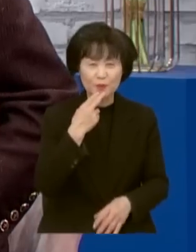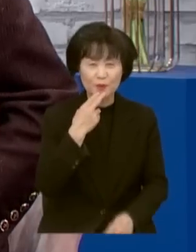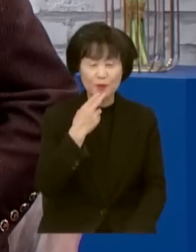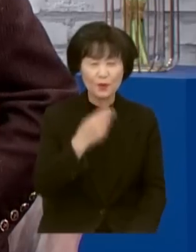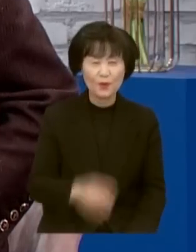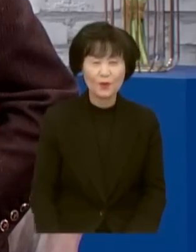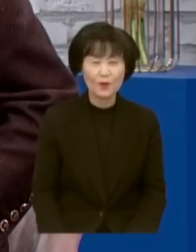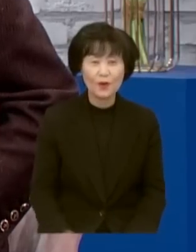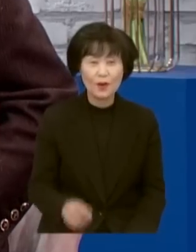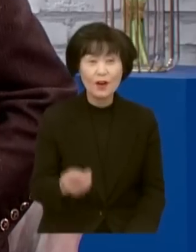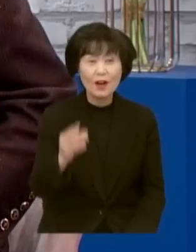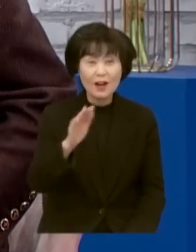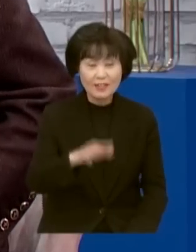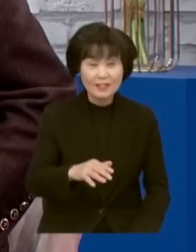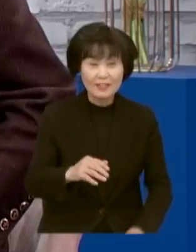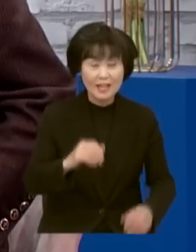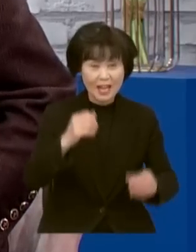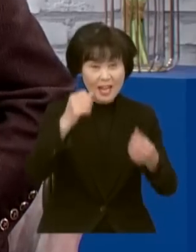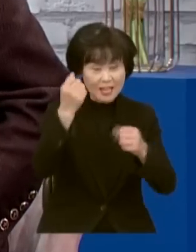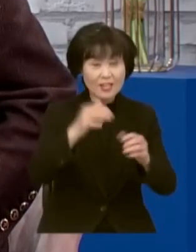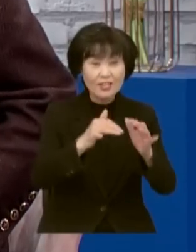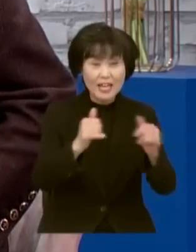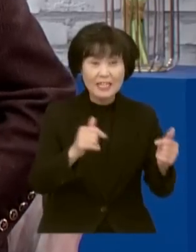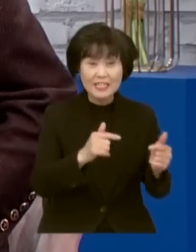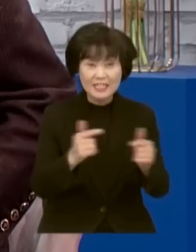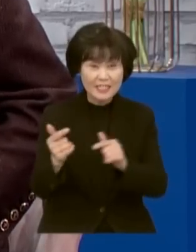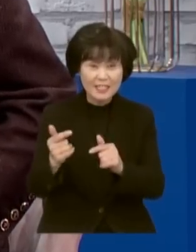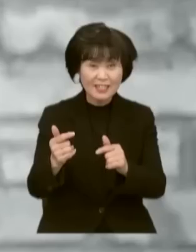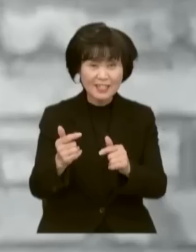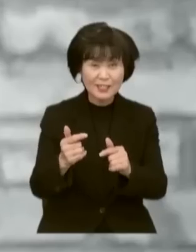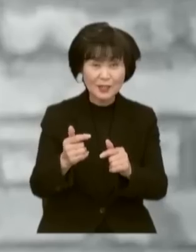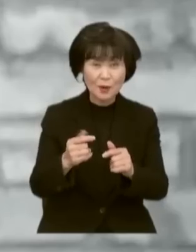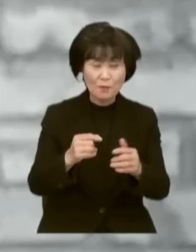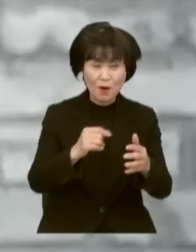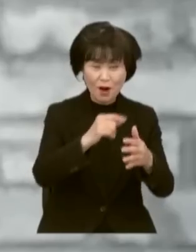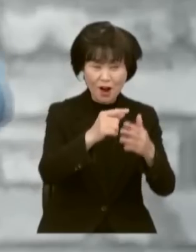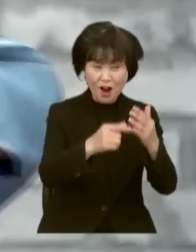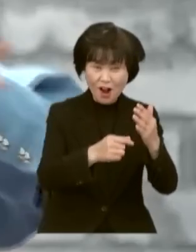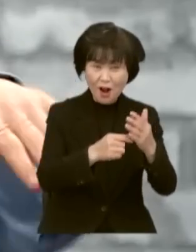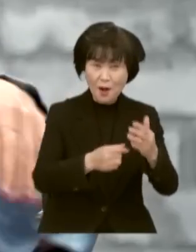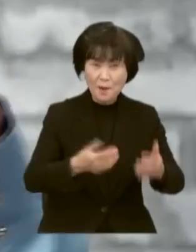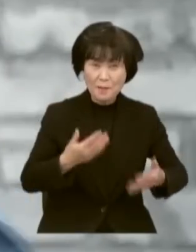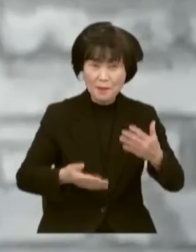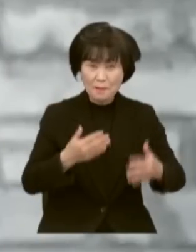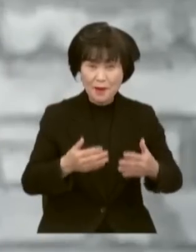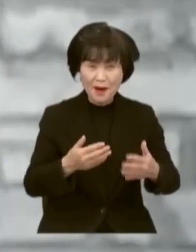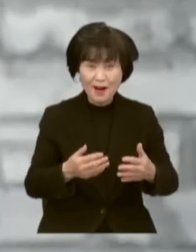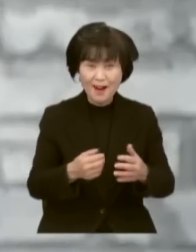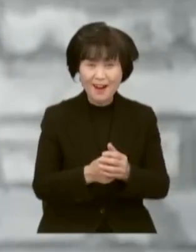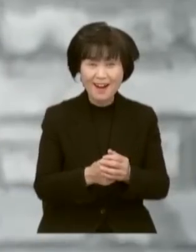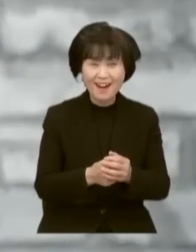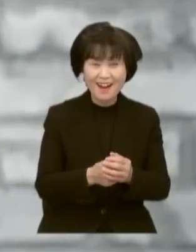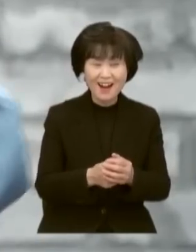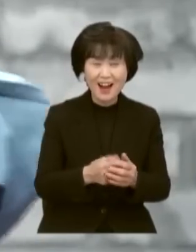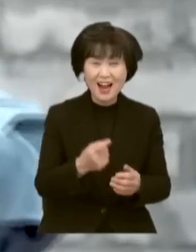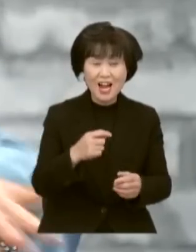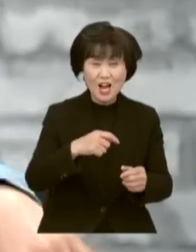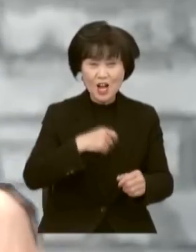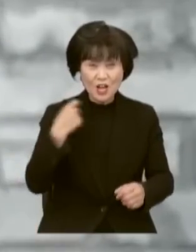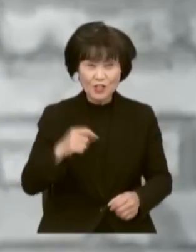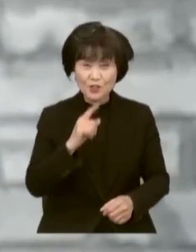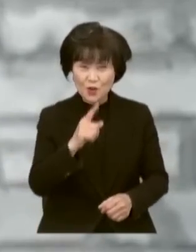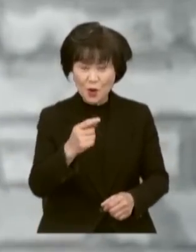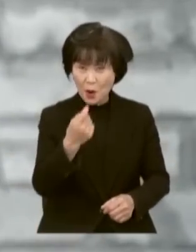배웠는데 어렵잖아요. 어렵지. 연예인들도 스케줄 안 맞고 그러니까 한 명씩 떨어져 현영 떨어져